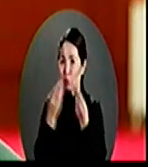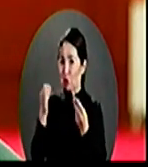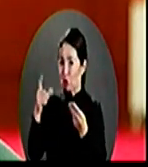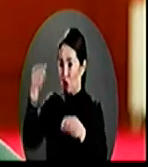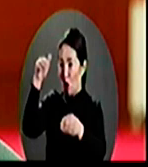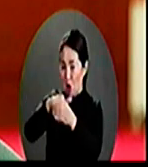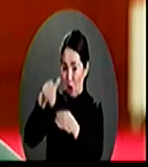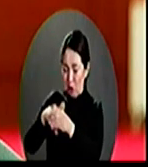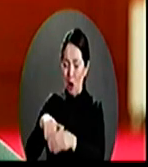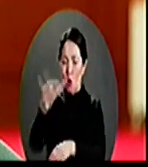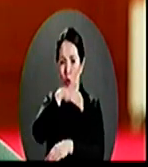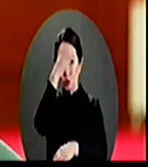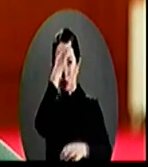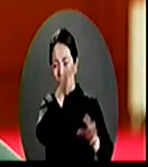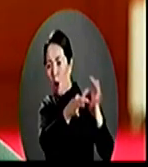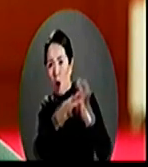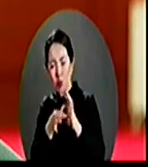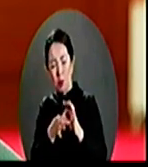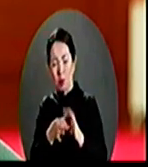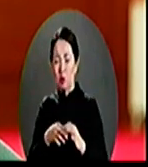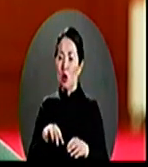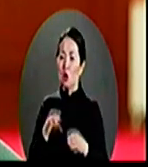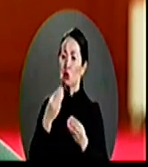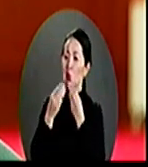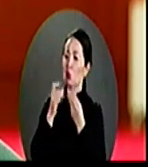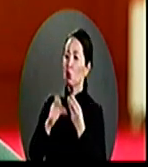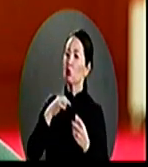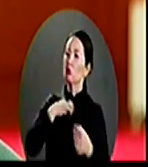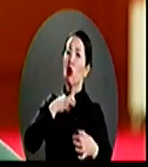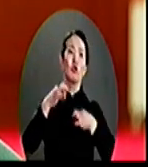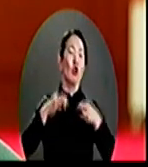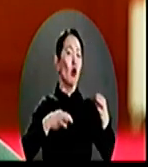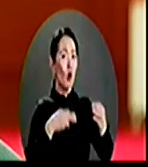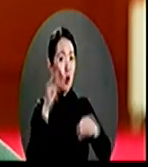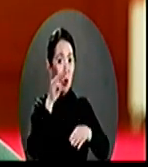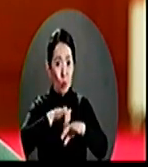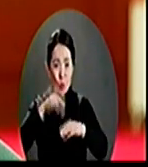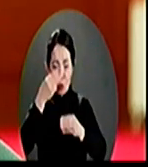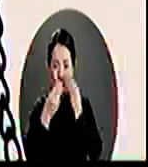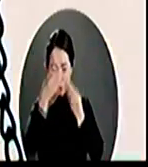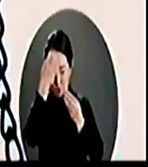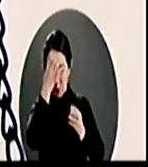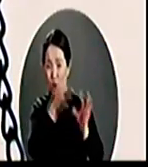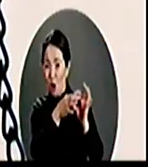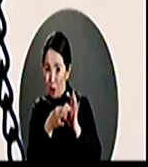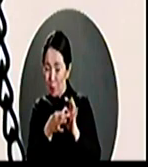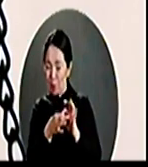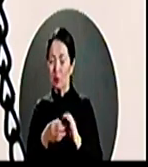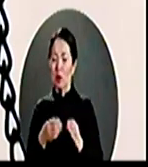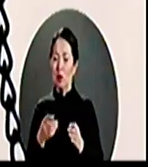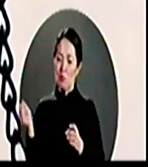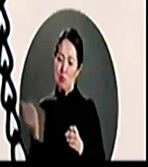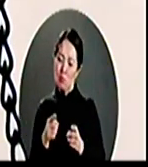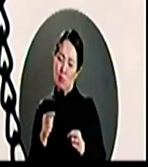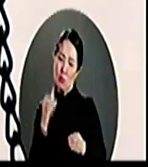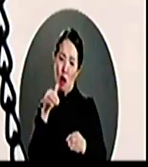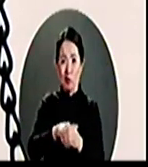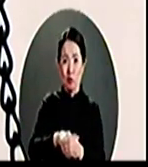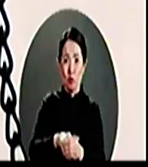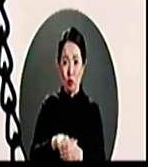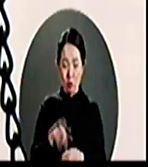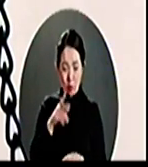улс төрчөөс хамаарал бүхий байдлаар шүүгчдийг шилж сонгож улс төрчдөөс хамаарал бүхий байдлаар шүүгчдийг томилуулах